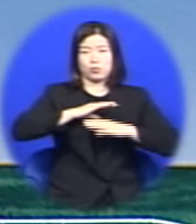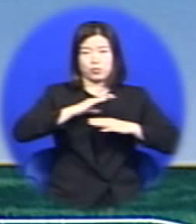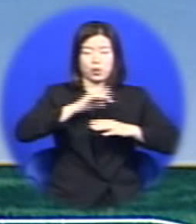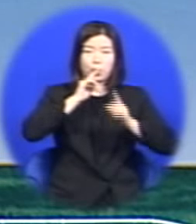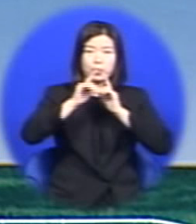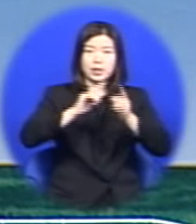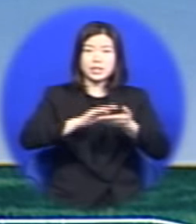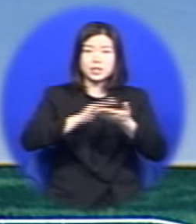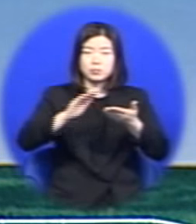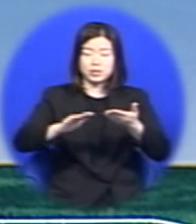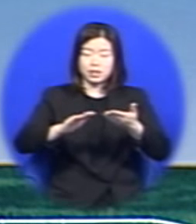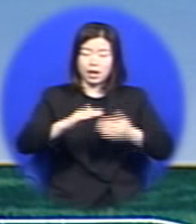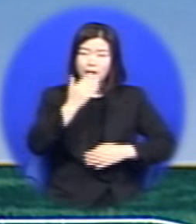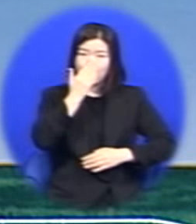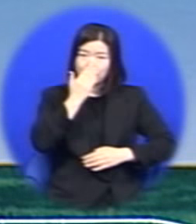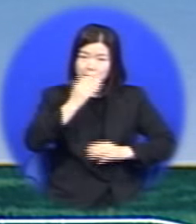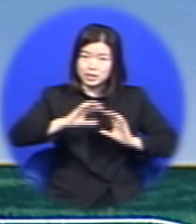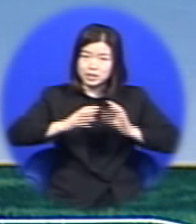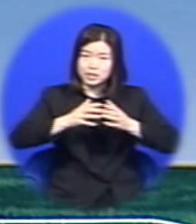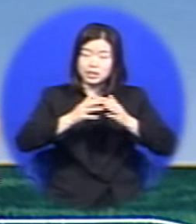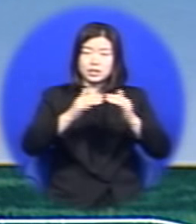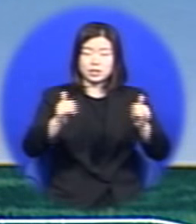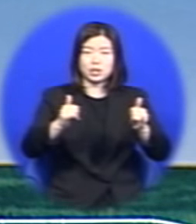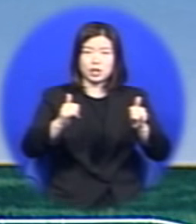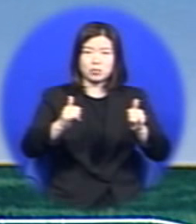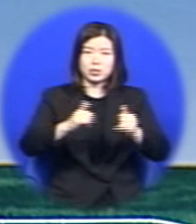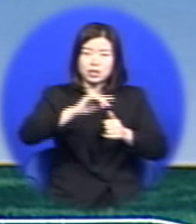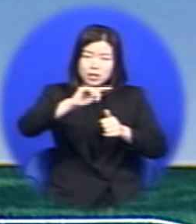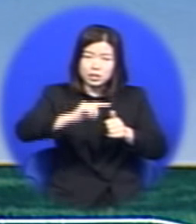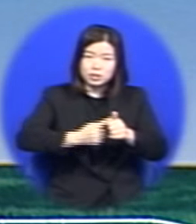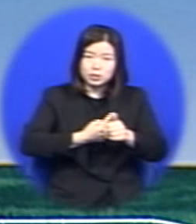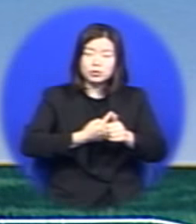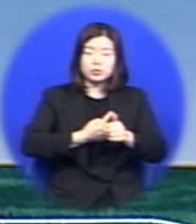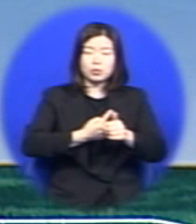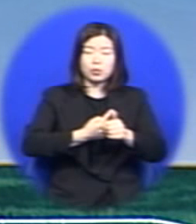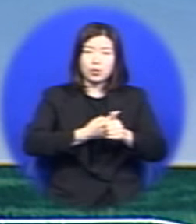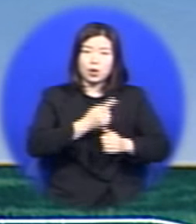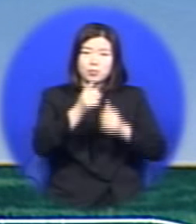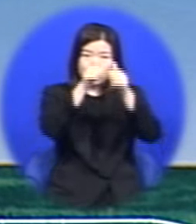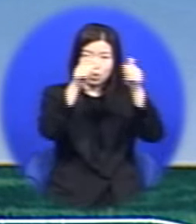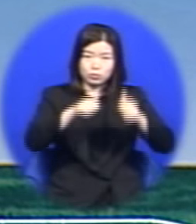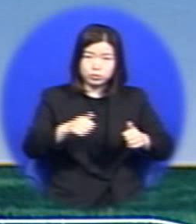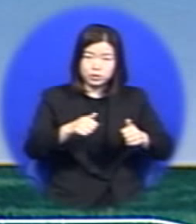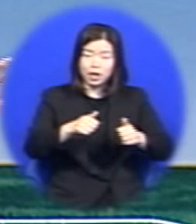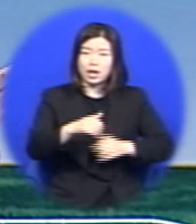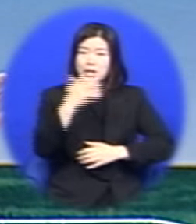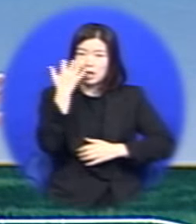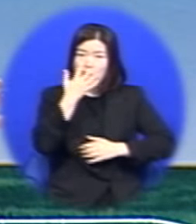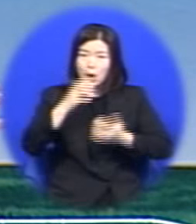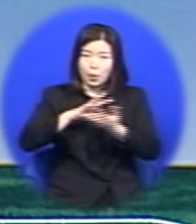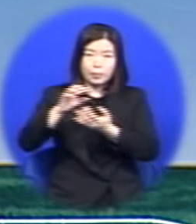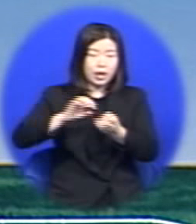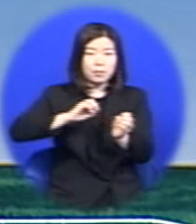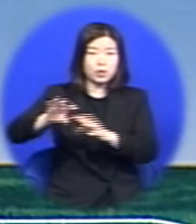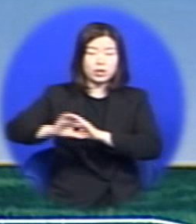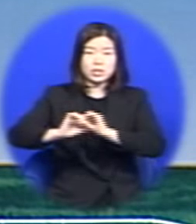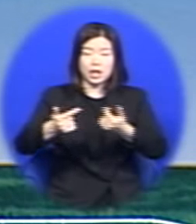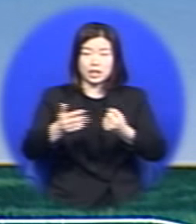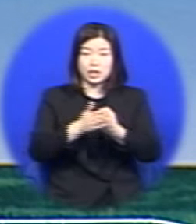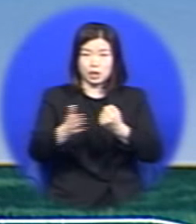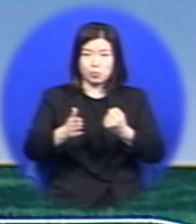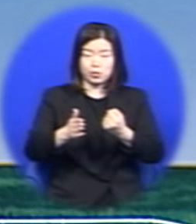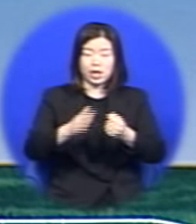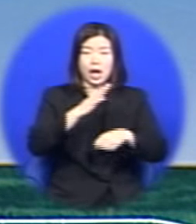이스라엘 백성이 스스로 우상숭배와 음란을 버리지 않으니까 하나님께서 그 이스라엘 땅에